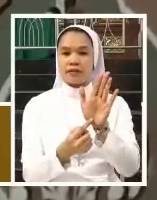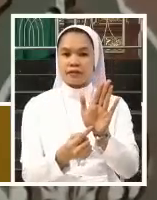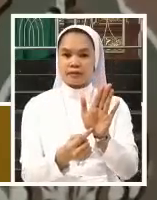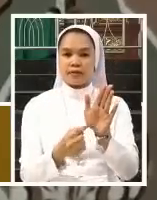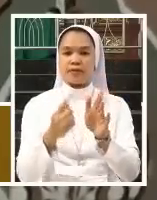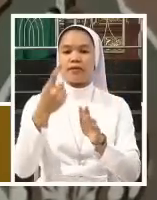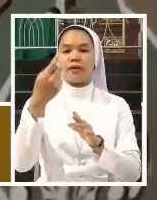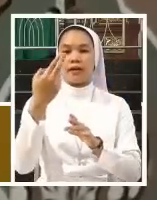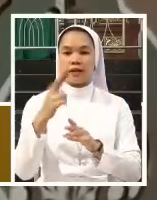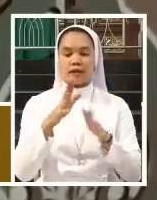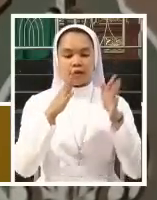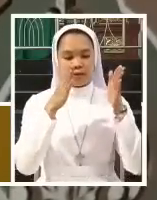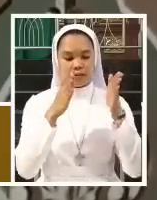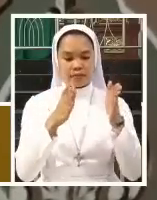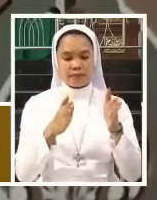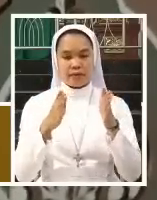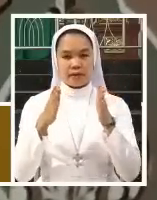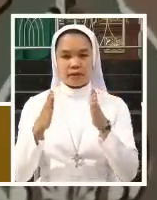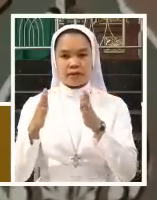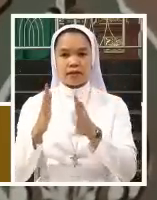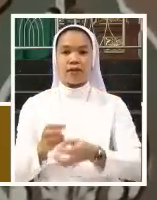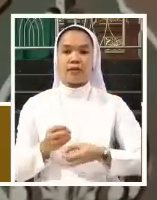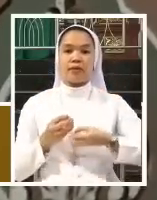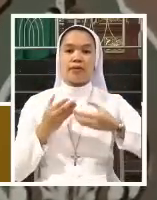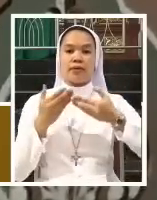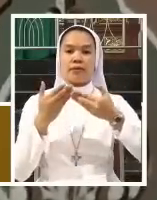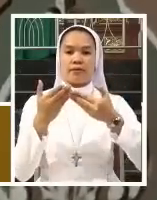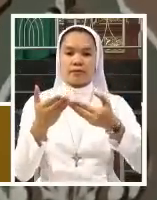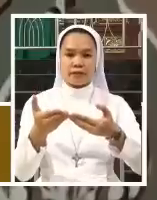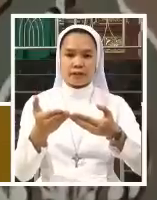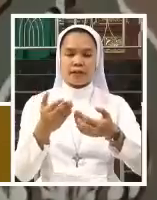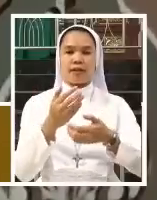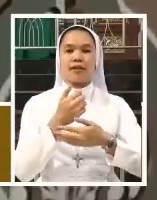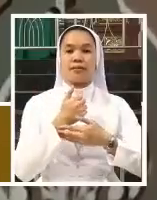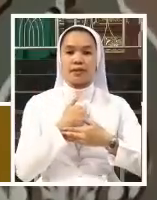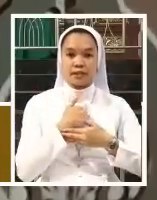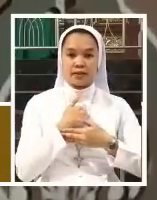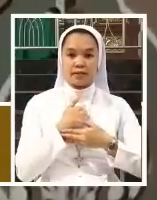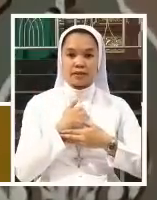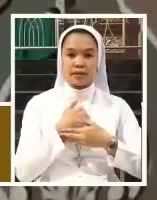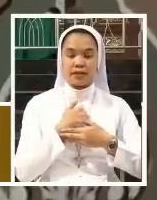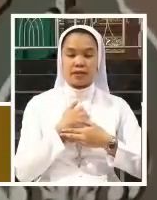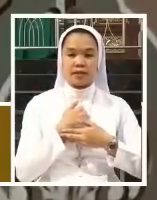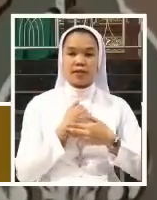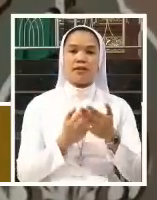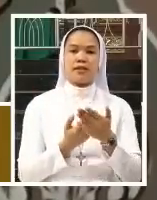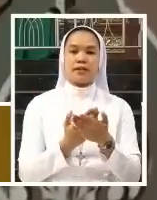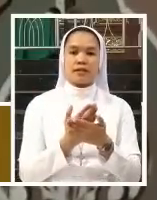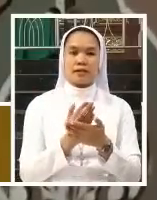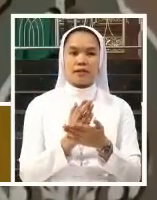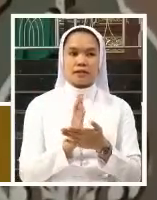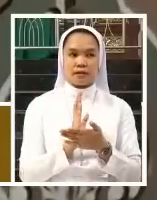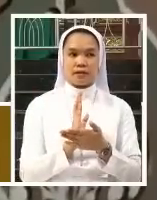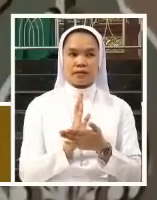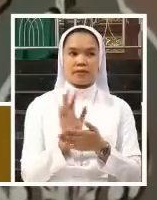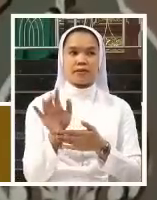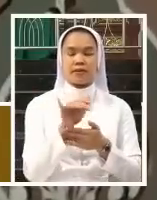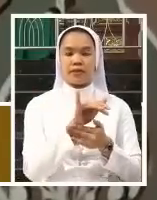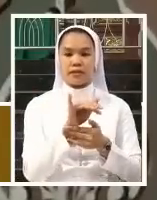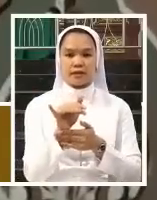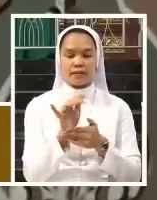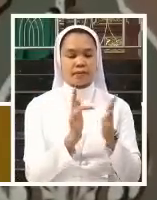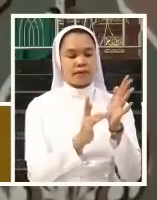indang pag-andam na idu sa indang sadiri arog gayo katur arog ki Yesu